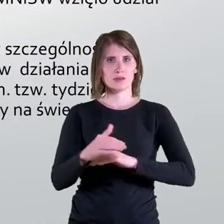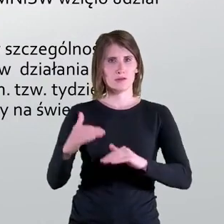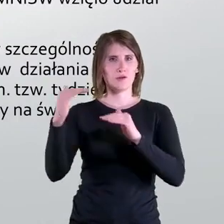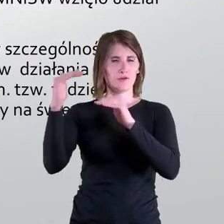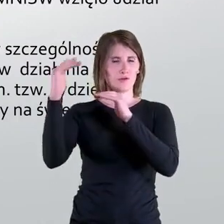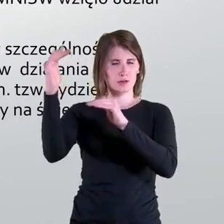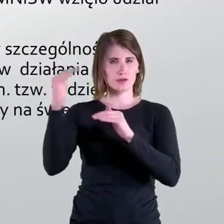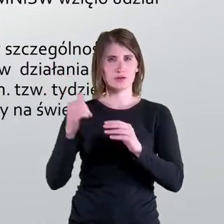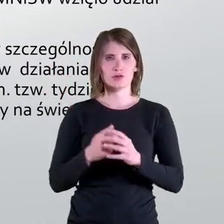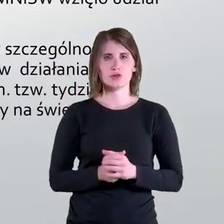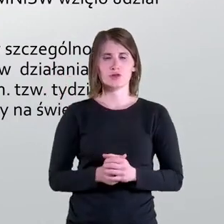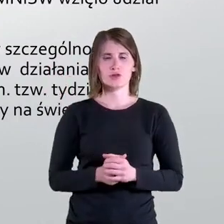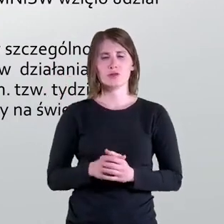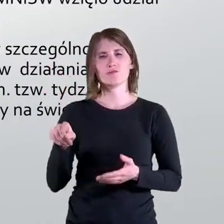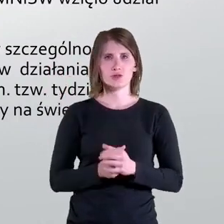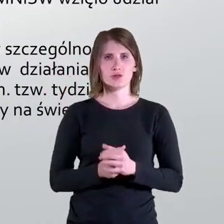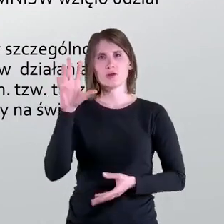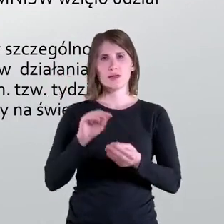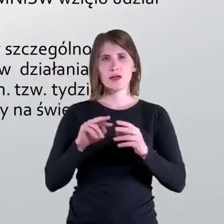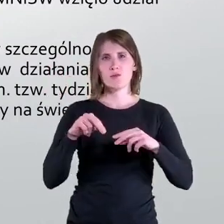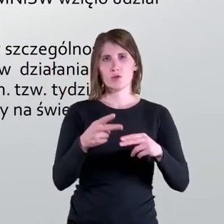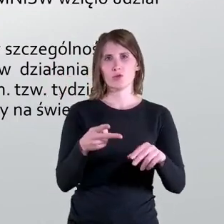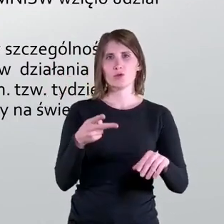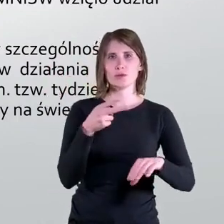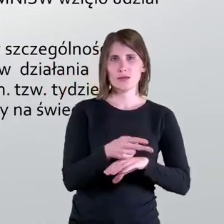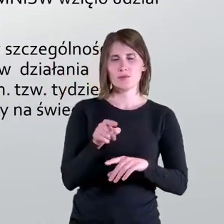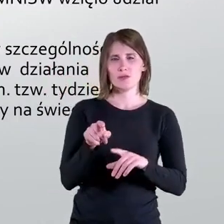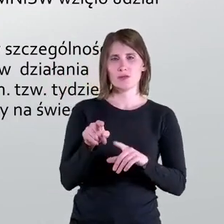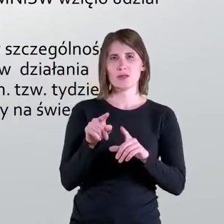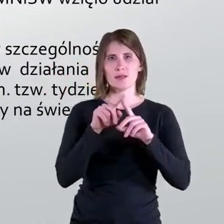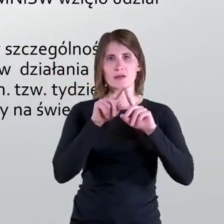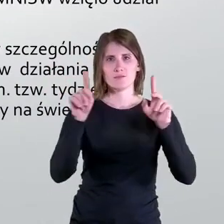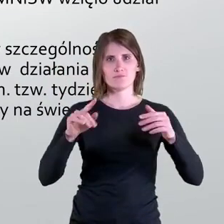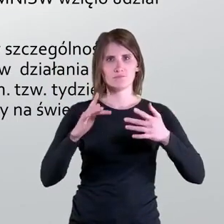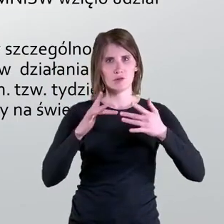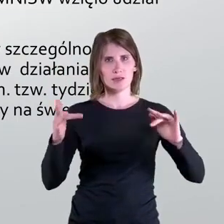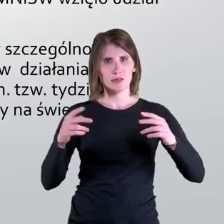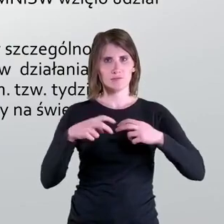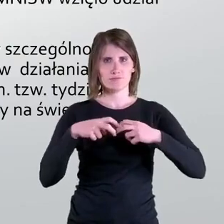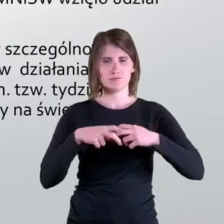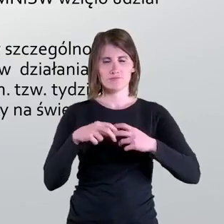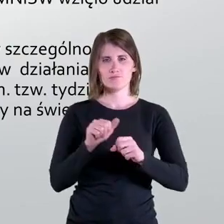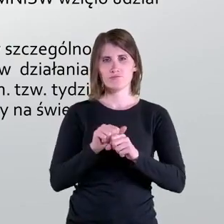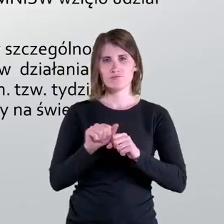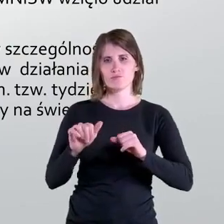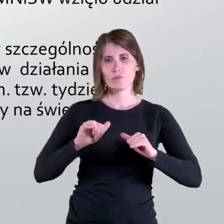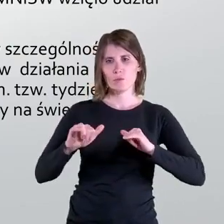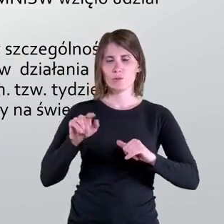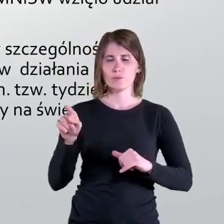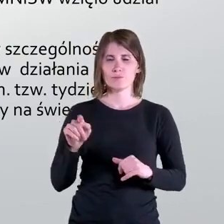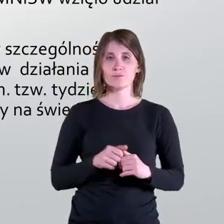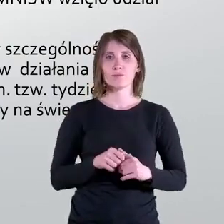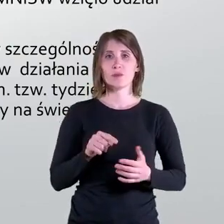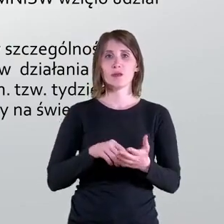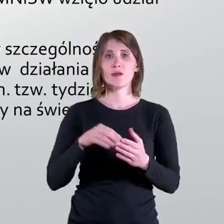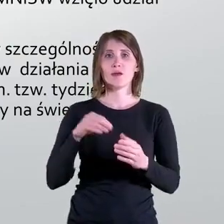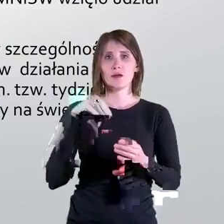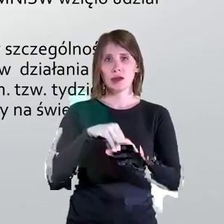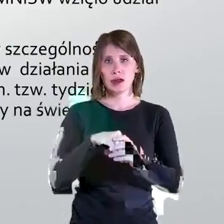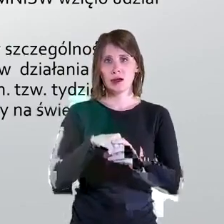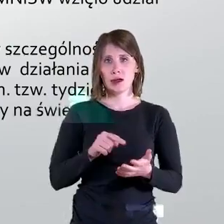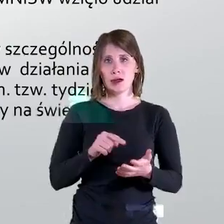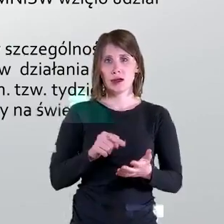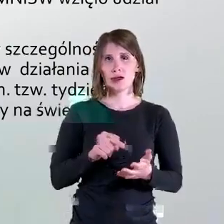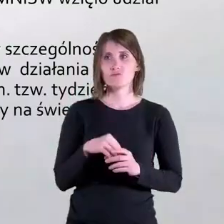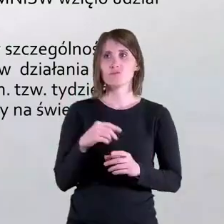jest to raport oczywiście dostępny następnych rządowych a w raporcie to co